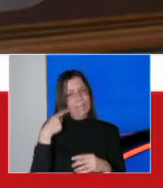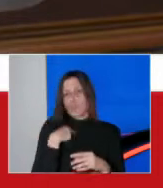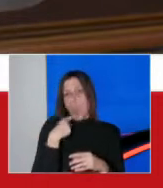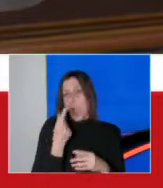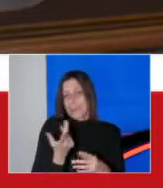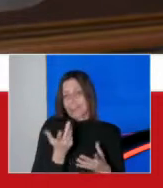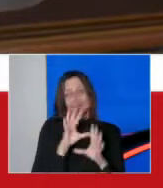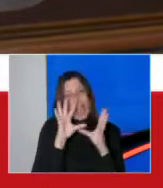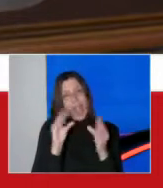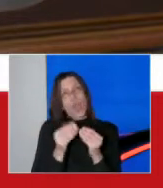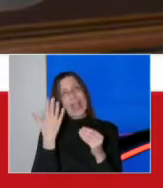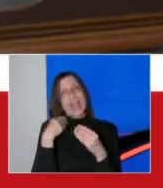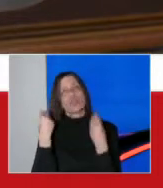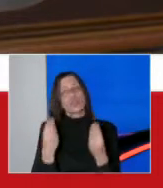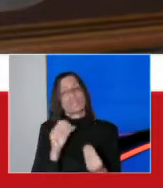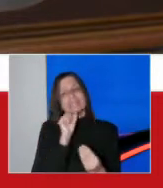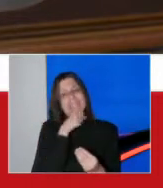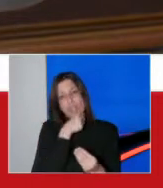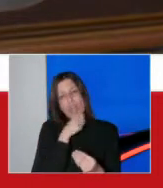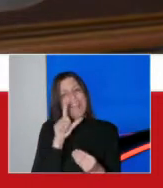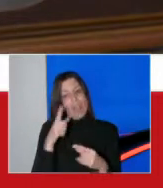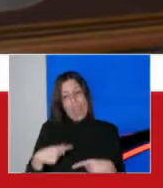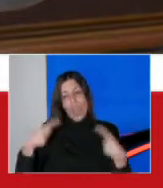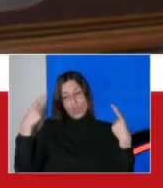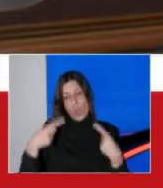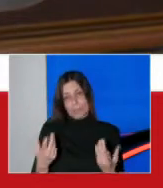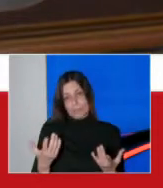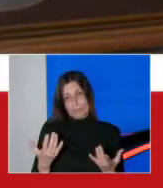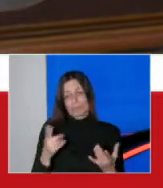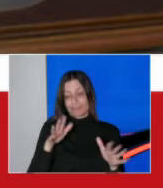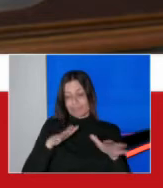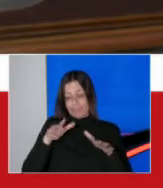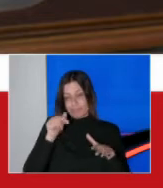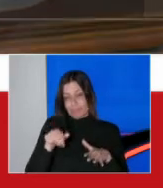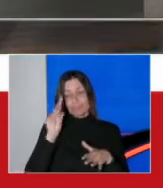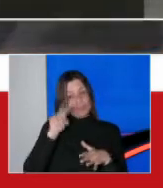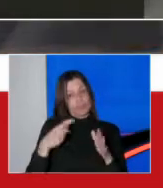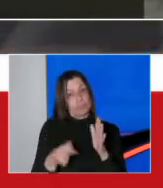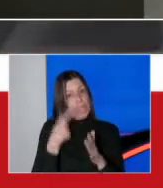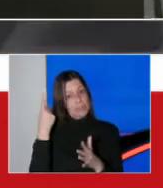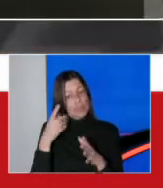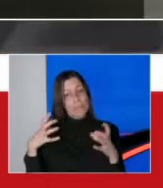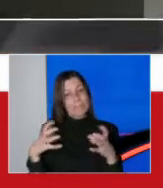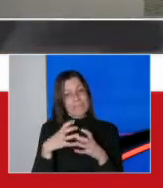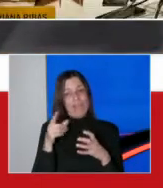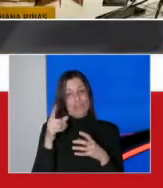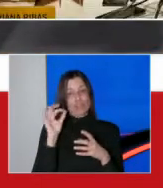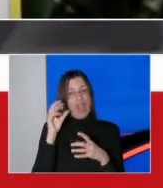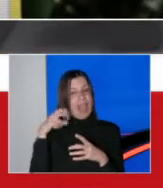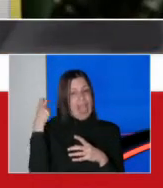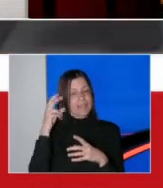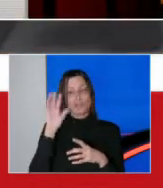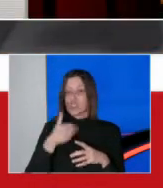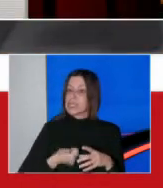טוען שהכל היה טוב בהיסטוריה, אבל היום, נכון להיום, בממשלה הזאת יש בפעם הראשונה מפלגה ערבית, יש